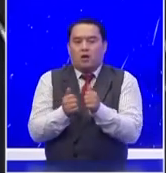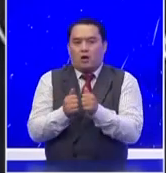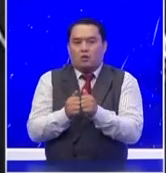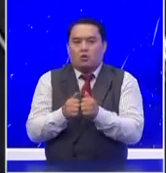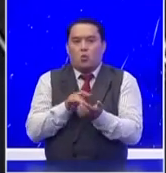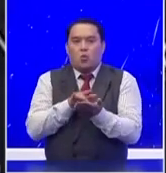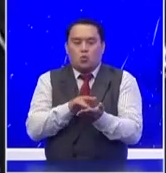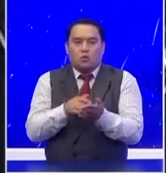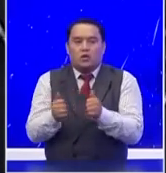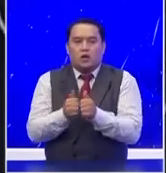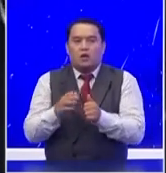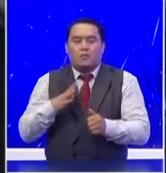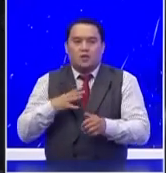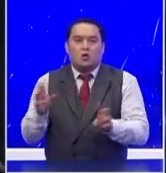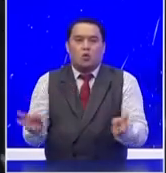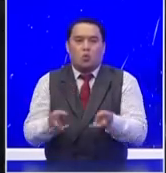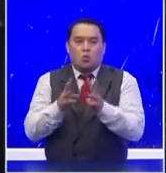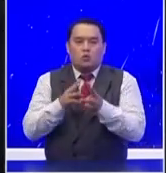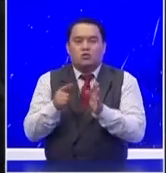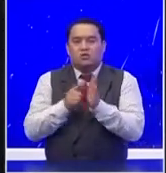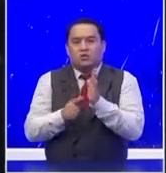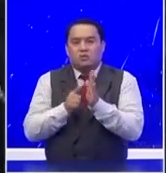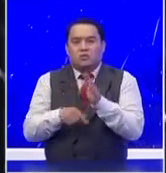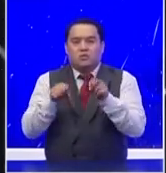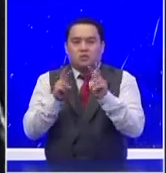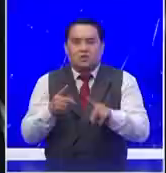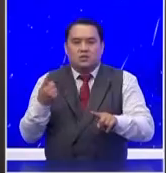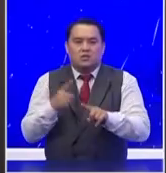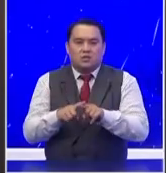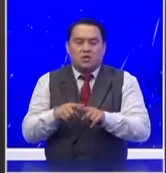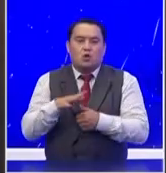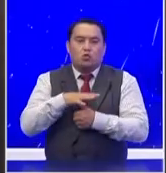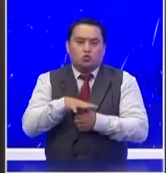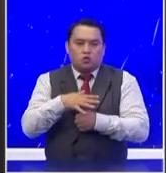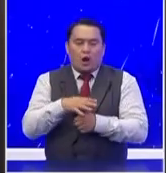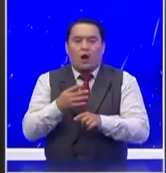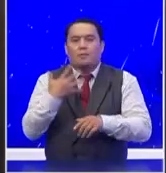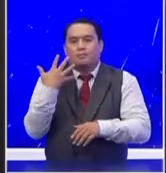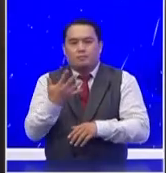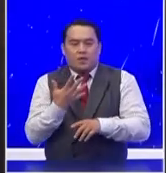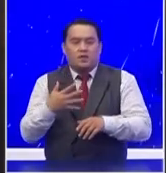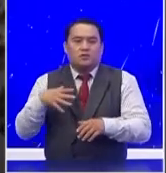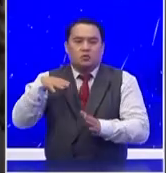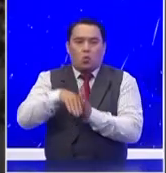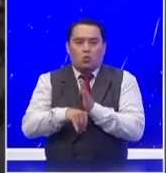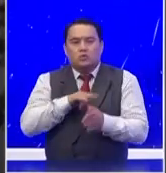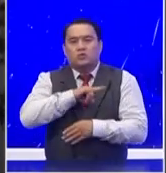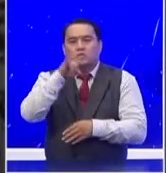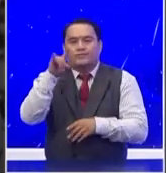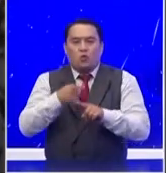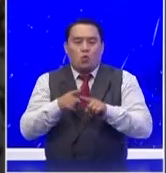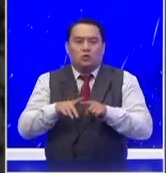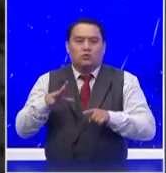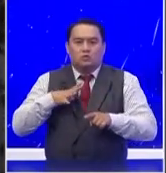курорты маңында болған. Қызыл жалынмен күреске 70 өрт сөндіруші мен 2 ұшақ және 5 тікұшақ жұмылдырылыпты. Мамандардың